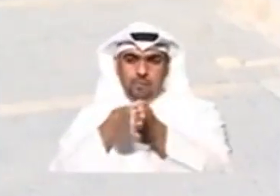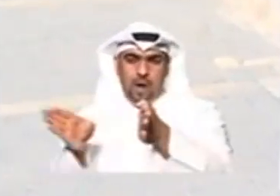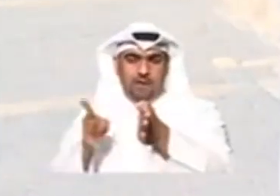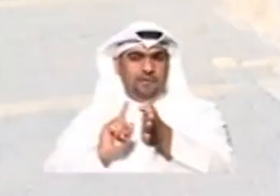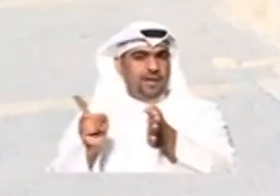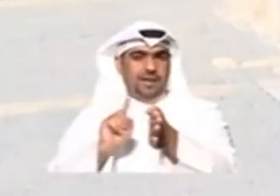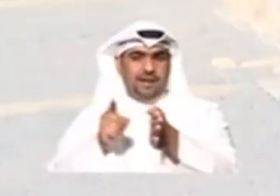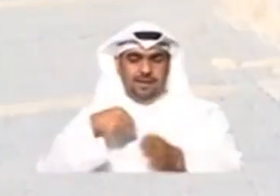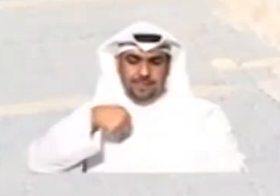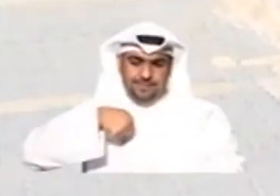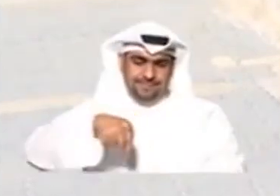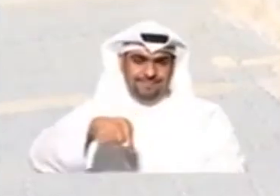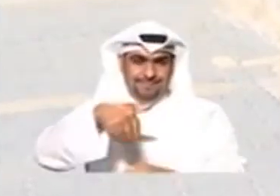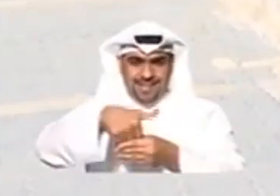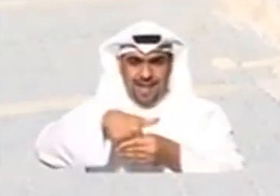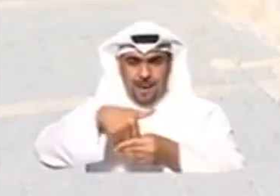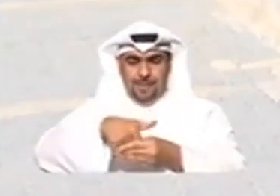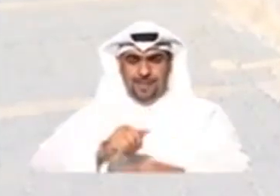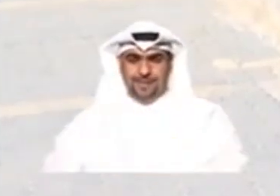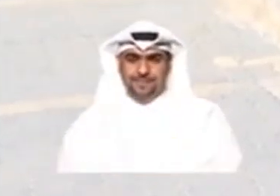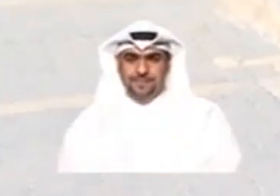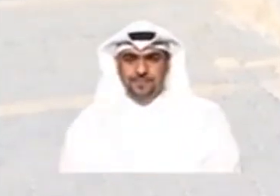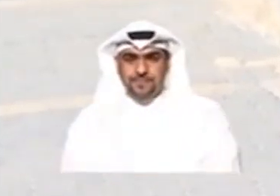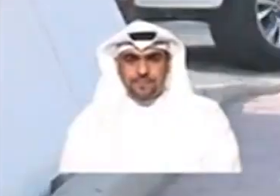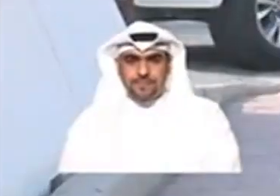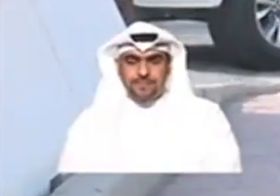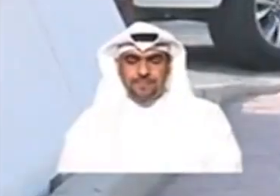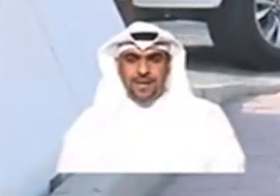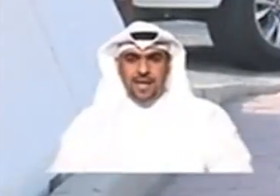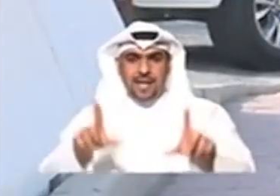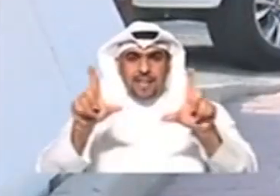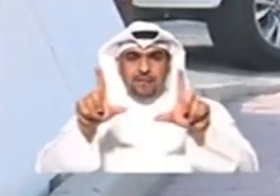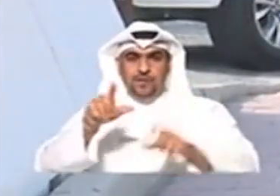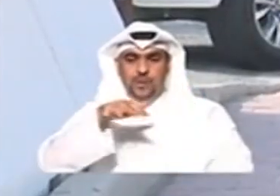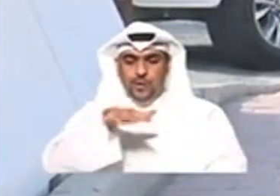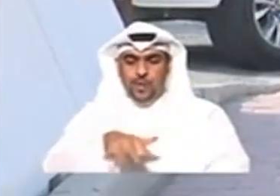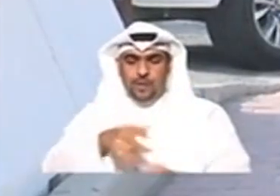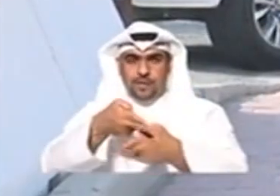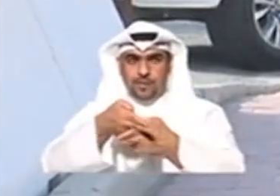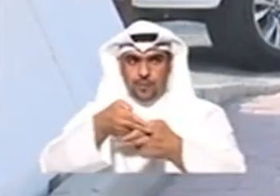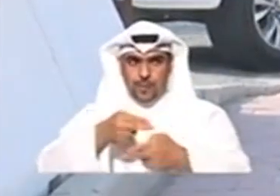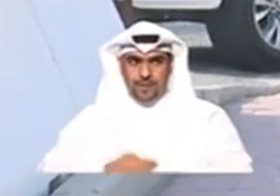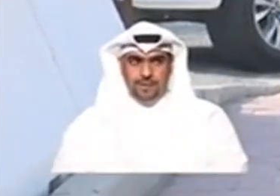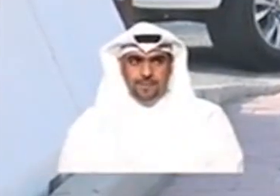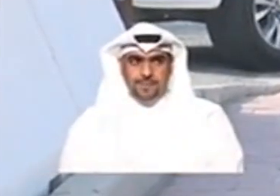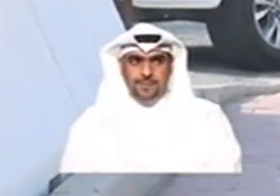إنجاح العرس الديمقراطي في البلاد. فهد التركي، تلفزيون دولة الكويت.